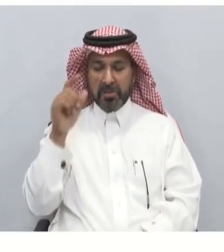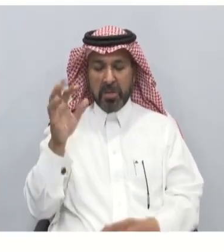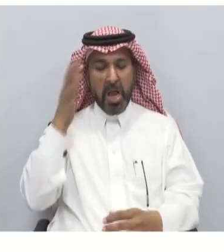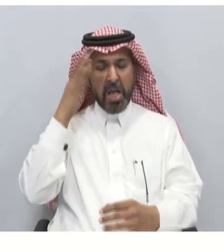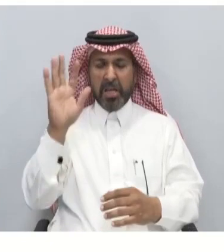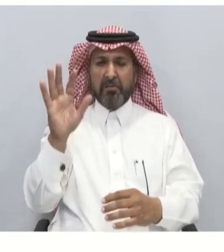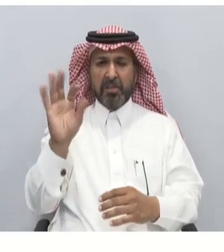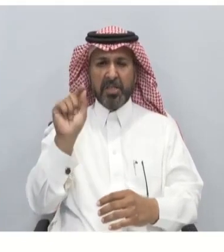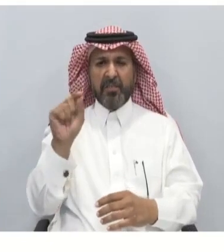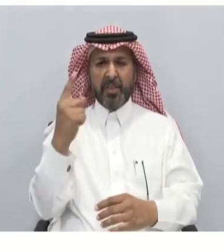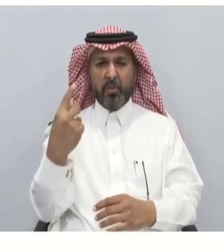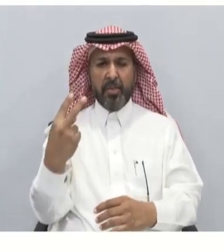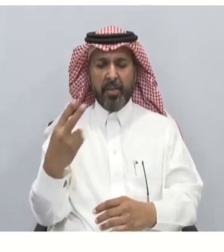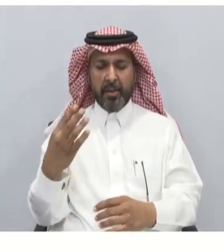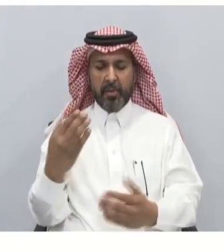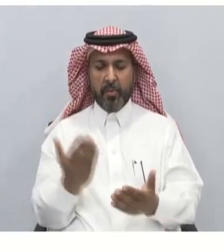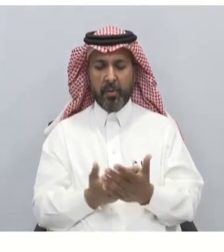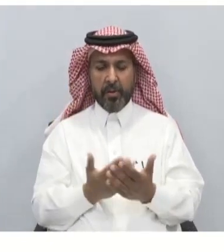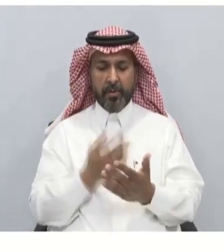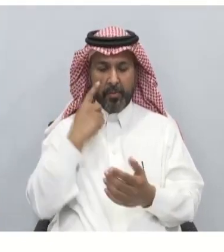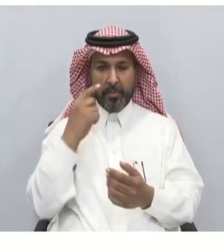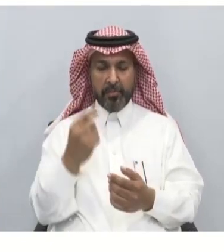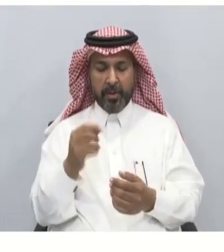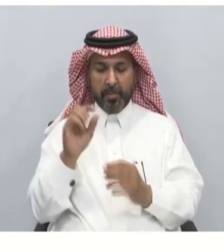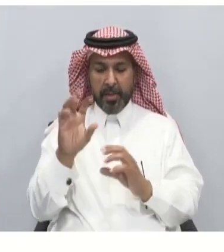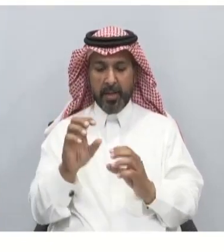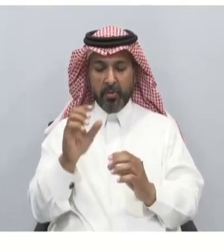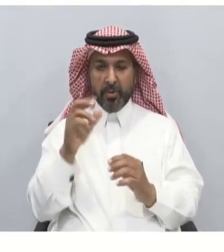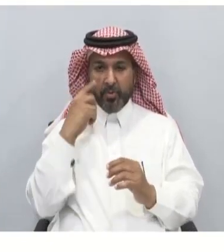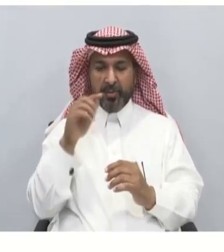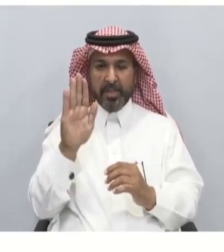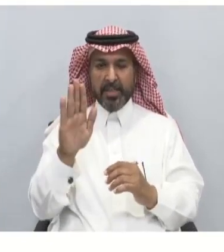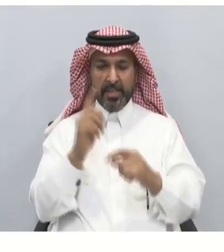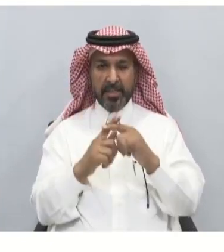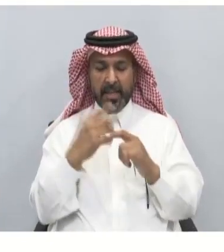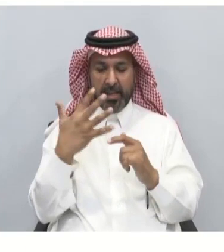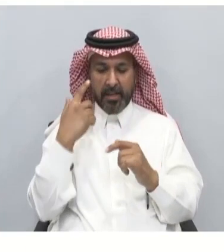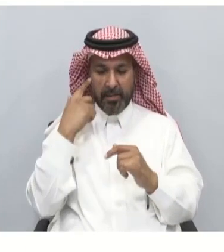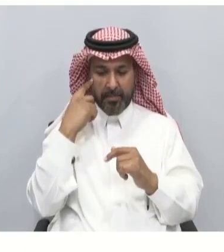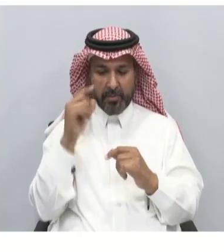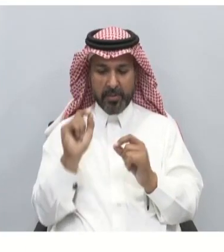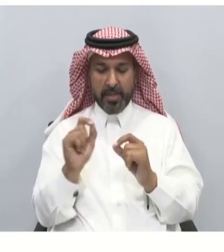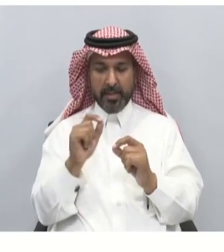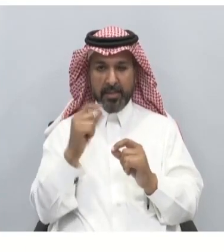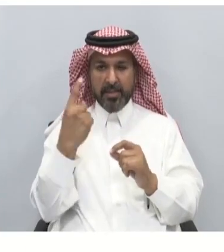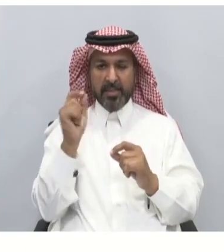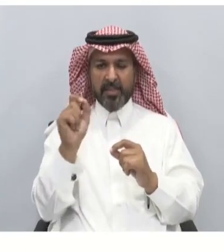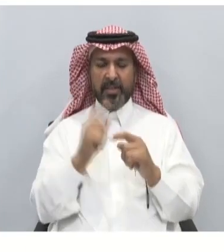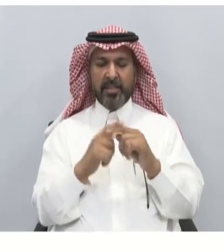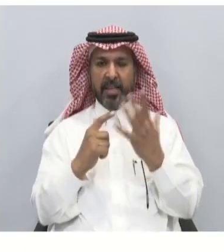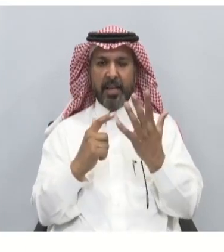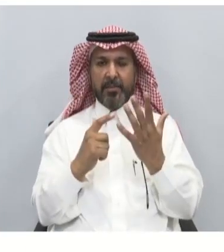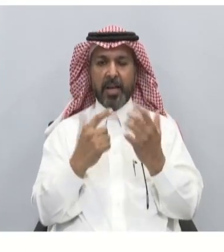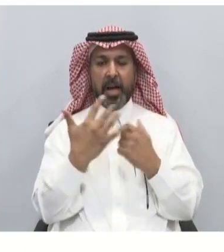ذلك، نمثلها ونعوض عنها في القاعدة. طبعا عوضنا 0 زائد 5 1 زائد